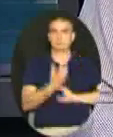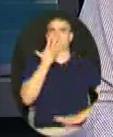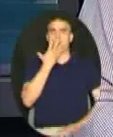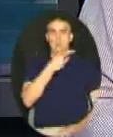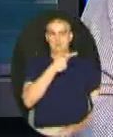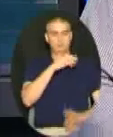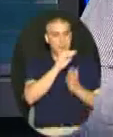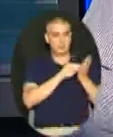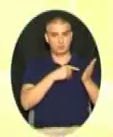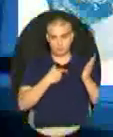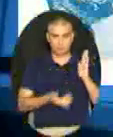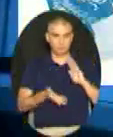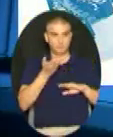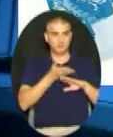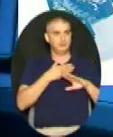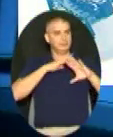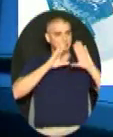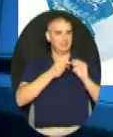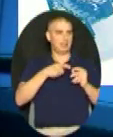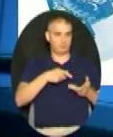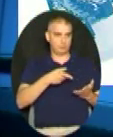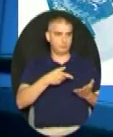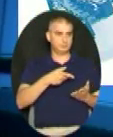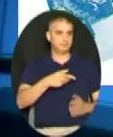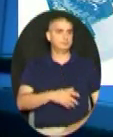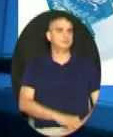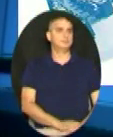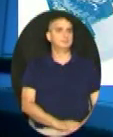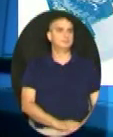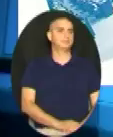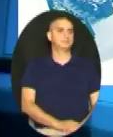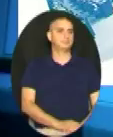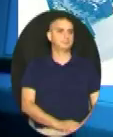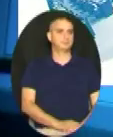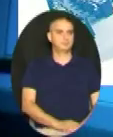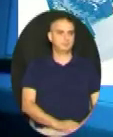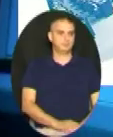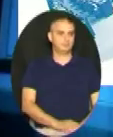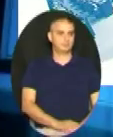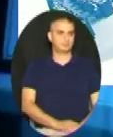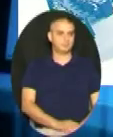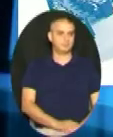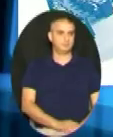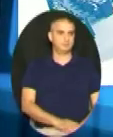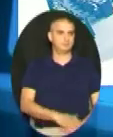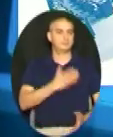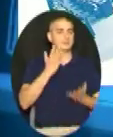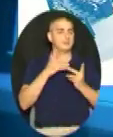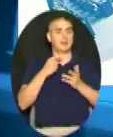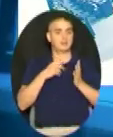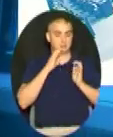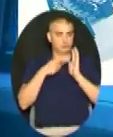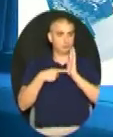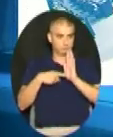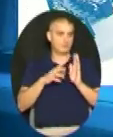ביותר מהנתונים שעלה לנו, שסיכמנו את הכנס הזה, זה באמת הפער הגדול בין מה שהתקשורת